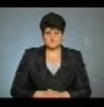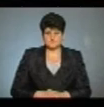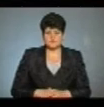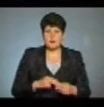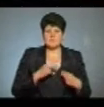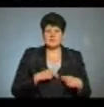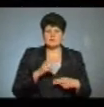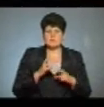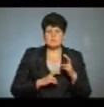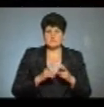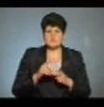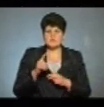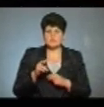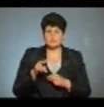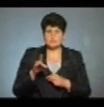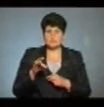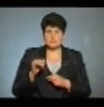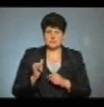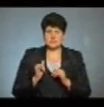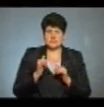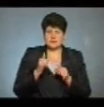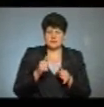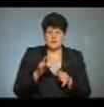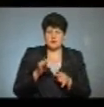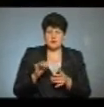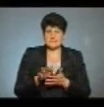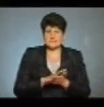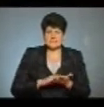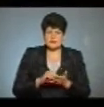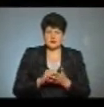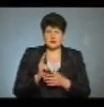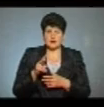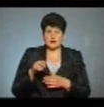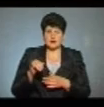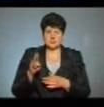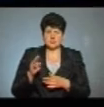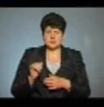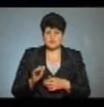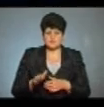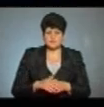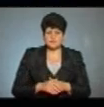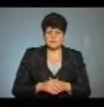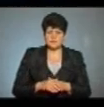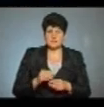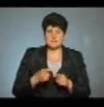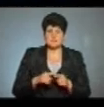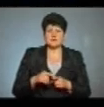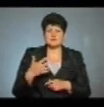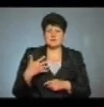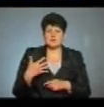Працівник підприємства Зиновій Петришин заливає розчин, який знищує кліщів, у мотооприскувач. Це літри води,